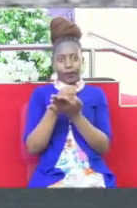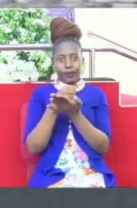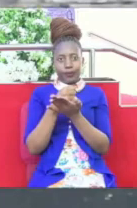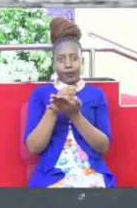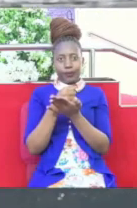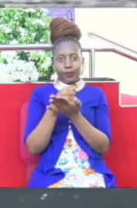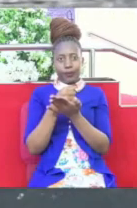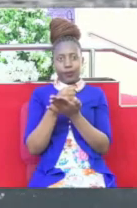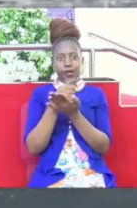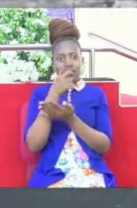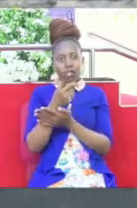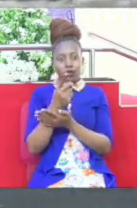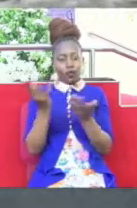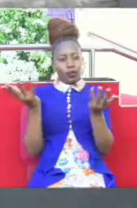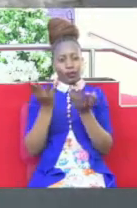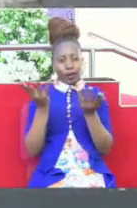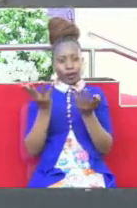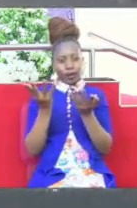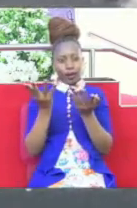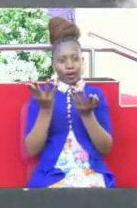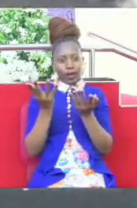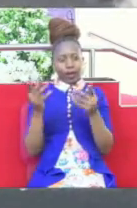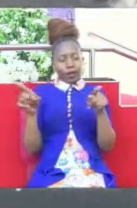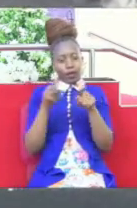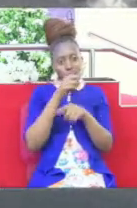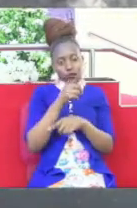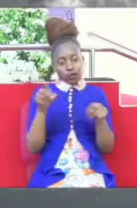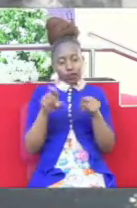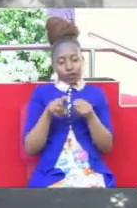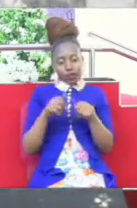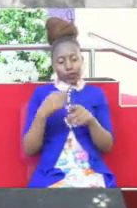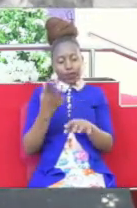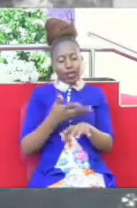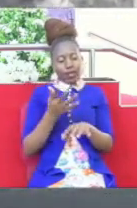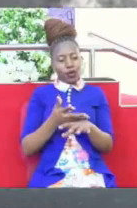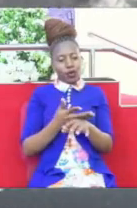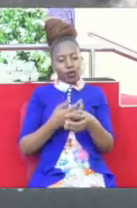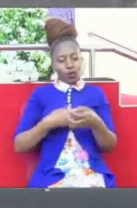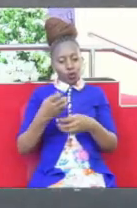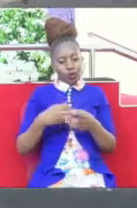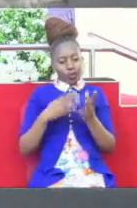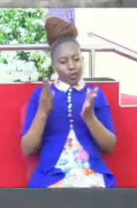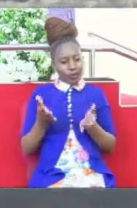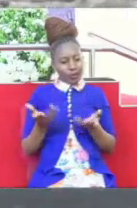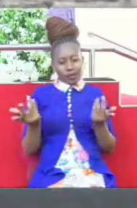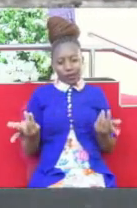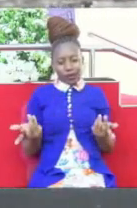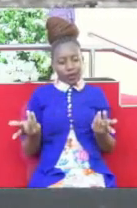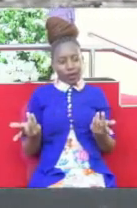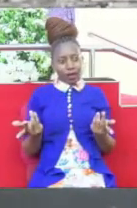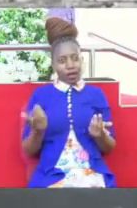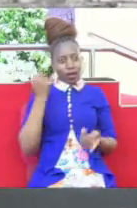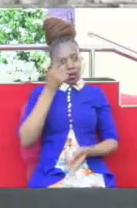Kikuyu businessman. Wacha nikuweke katika hali ya Mkikuyu mwanabiashara. Close your eyes for a second. Funga macho yako kwa dakika sekunde. Imagine